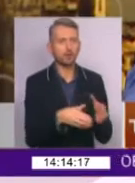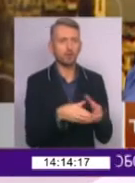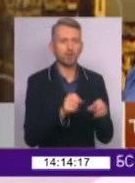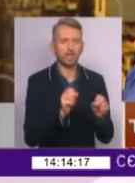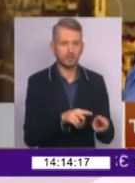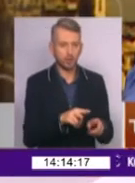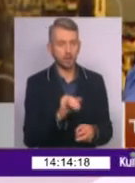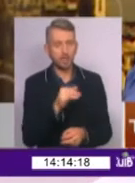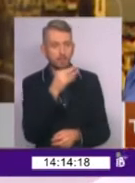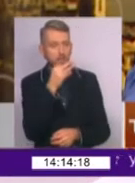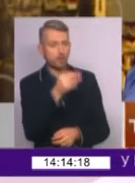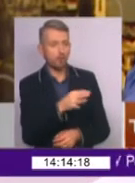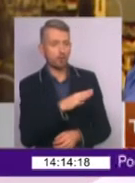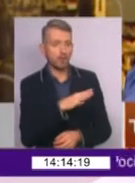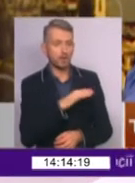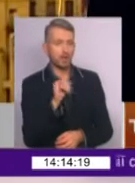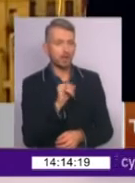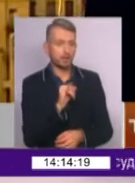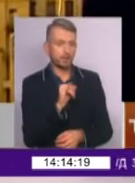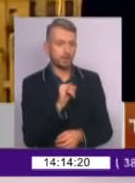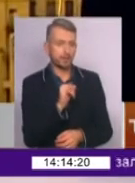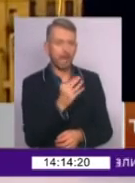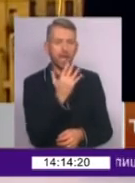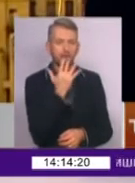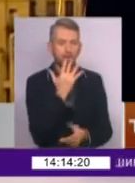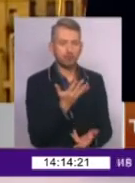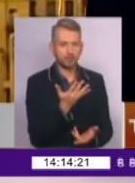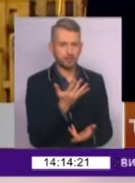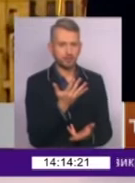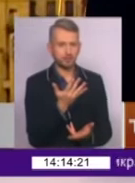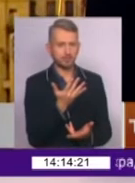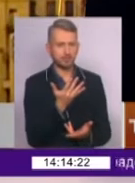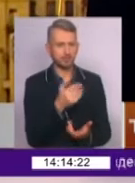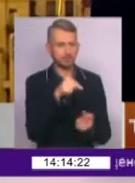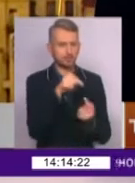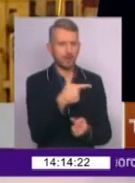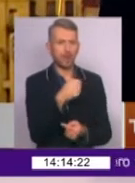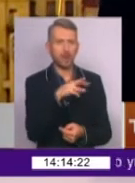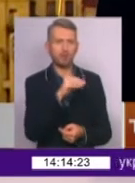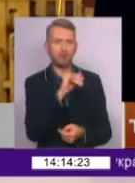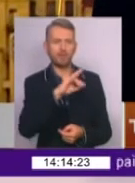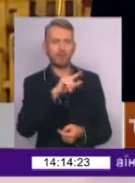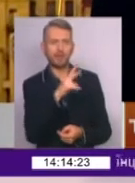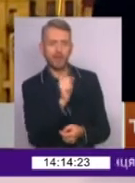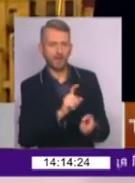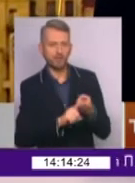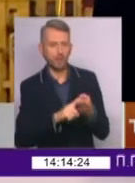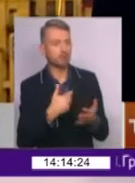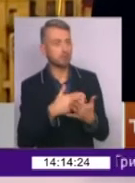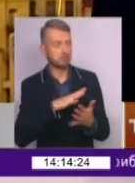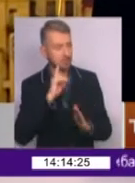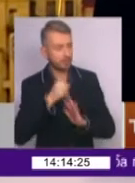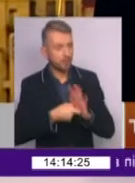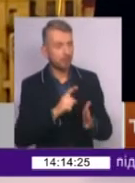І висловлювалися і етнічні якісь схильності там для гемофільної інфекції, тому що було встановлено, що, наприклад,